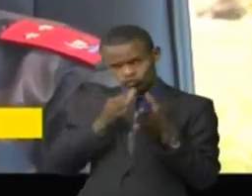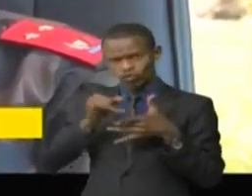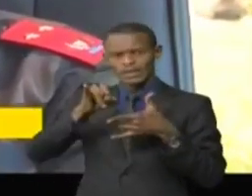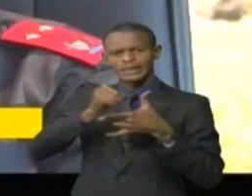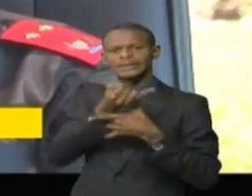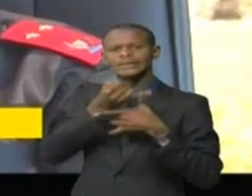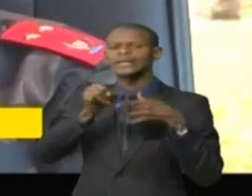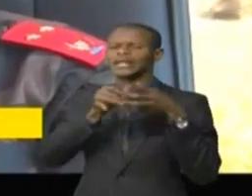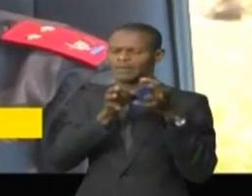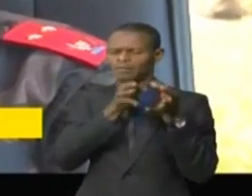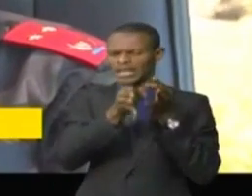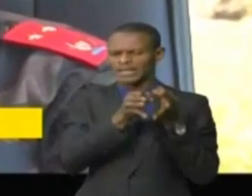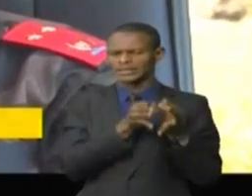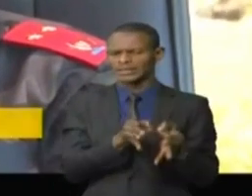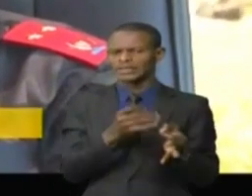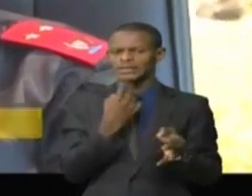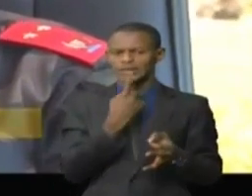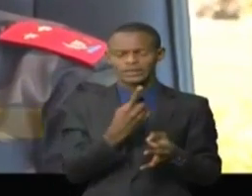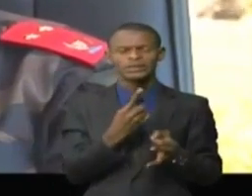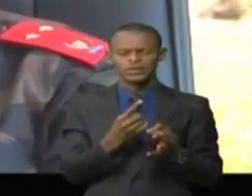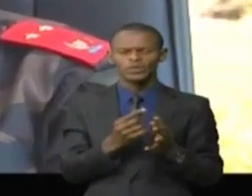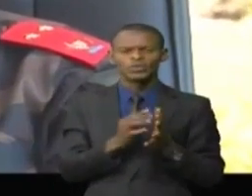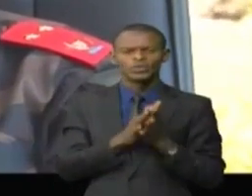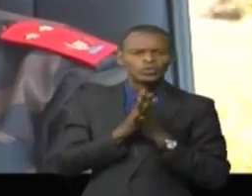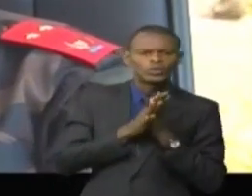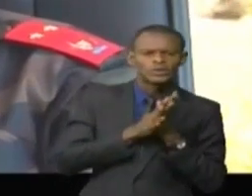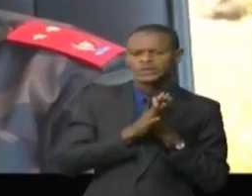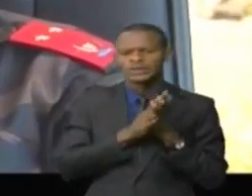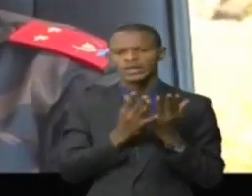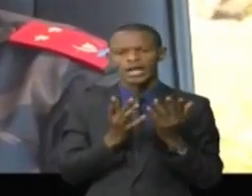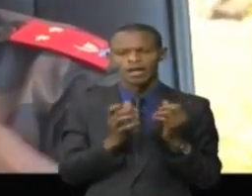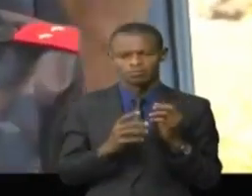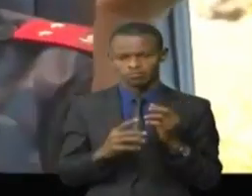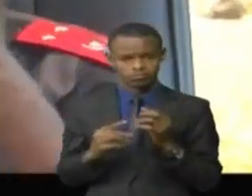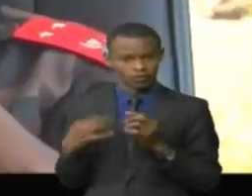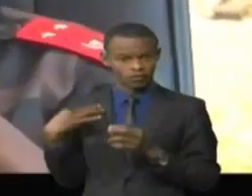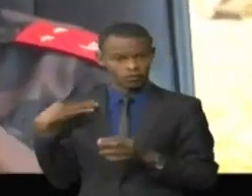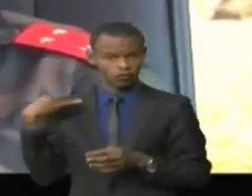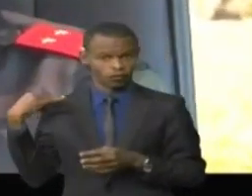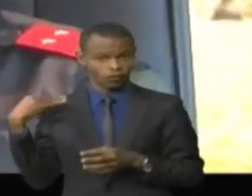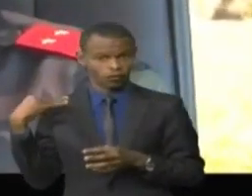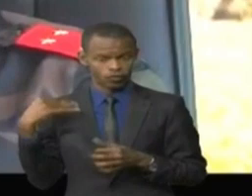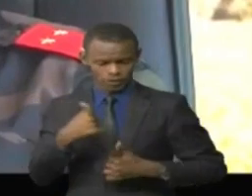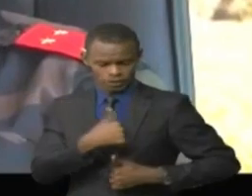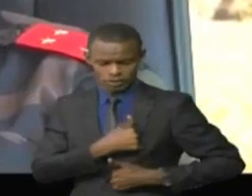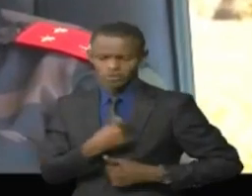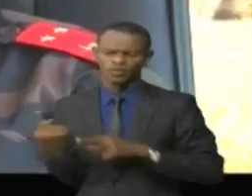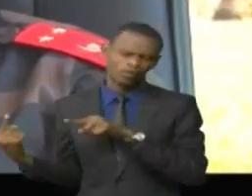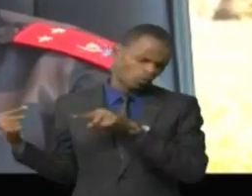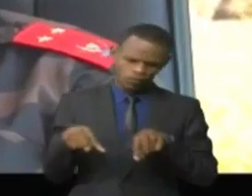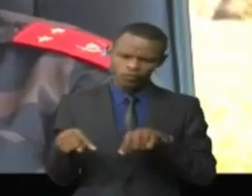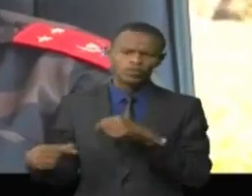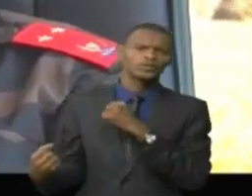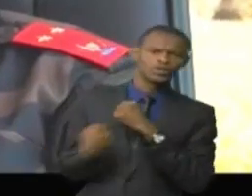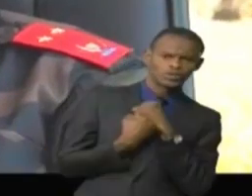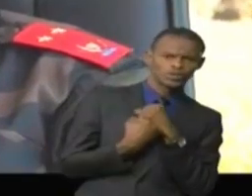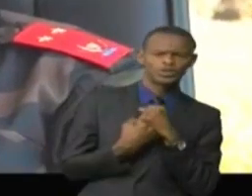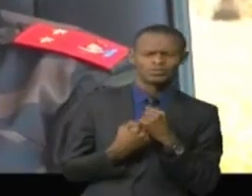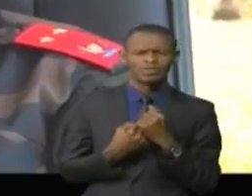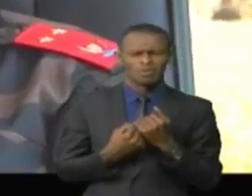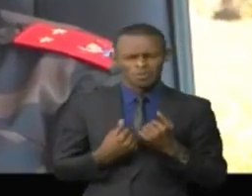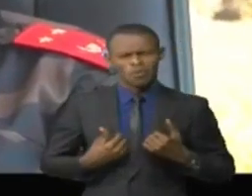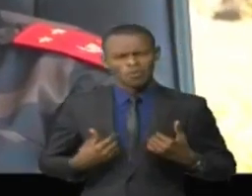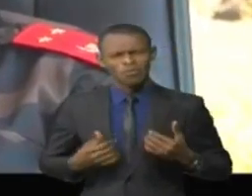des renforts parce que les militaires doivent aller au front. Et quand ils arrivent, ils passent par la ville. Mais on